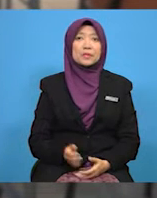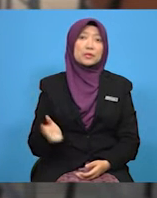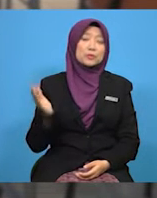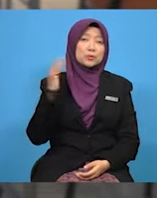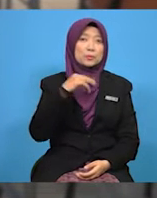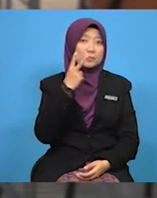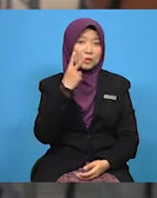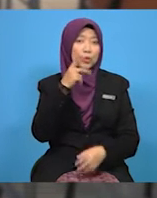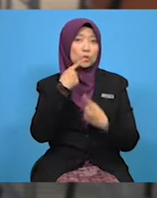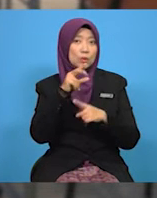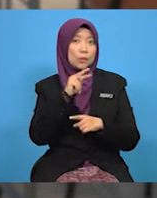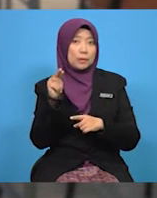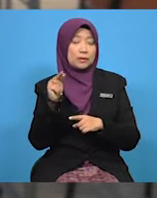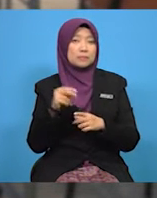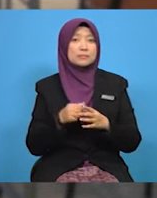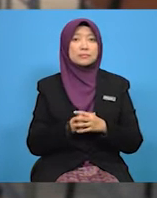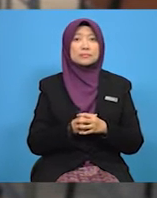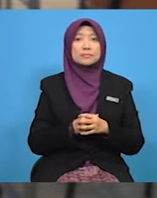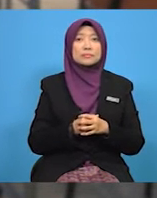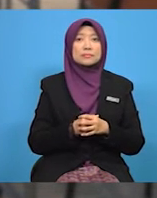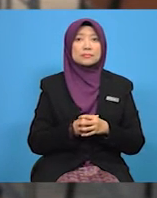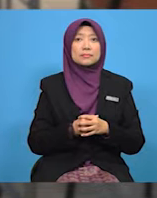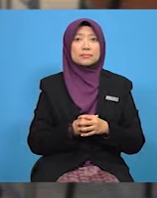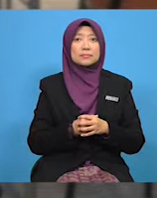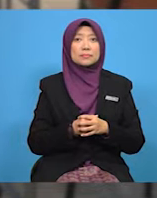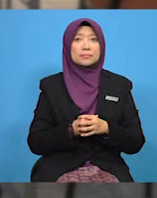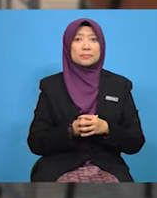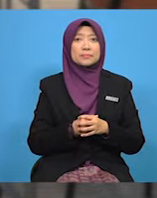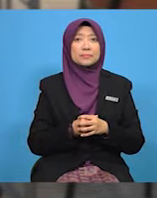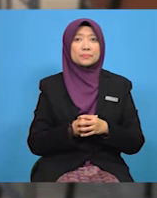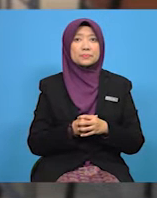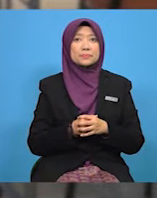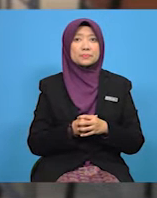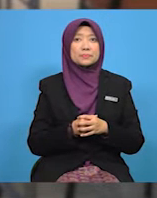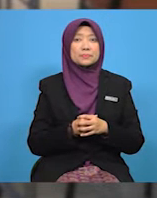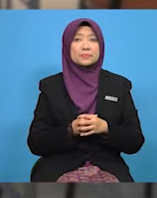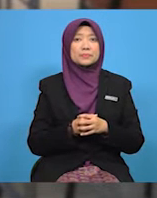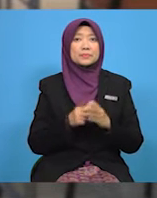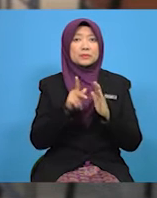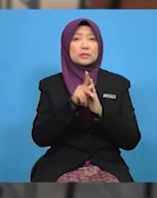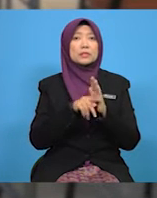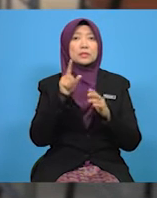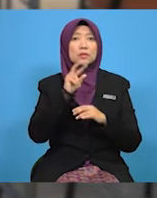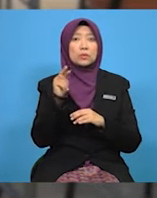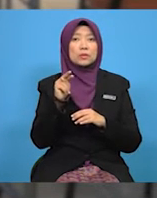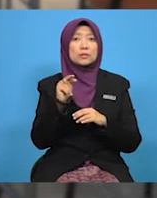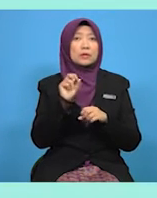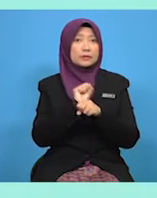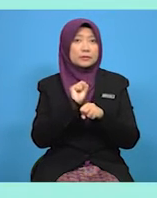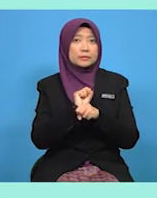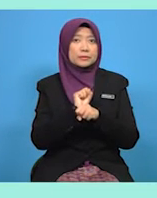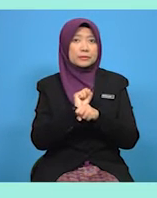Jom kita semak jawapan cadangan untuk soalan ini. Situasinya, kesatuan sekerja